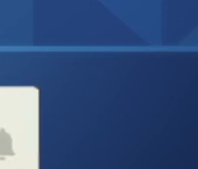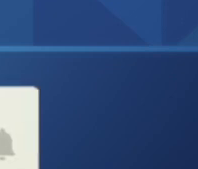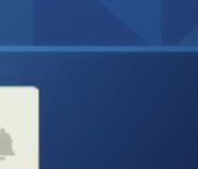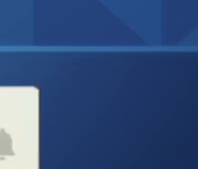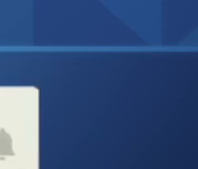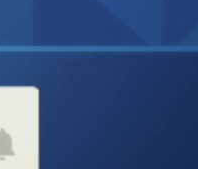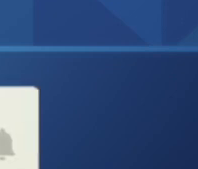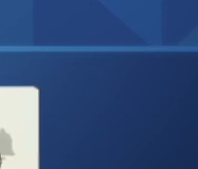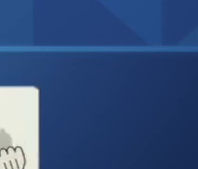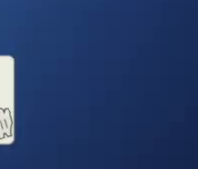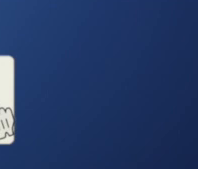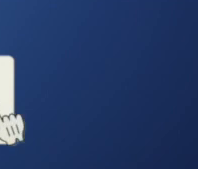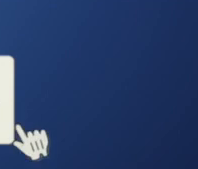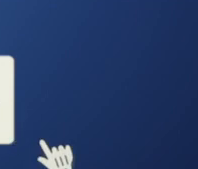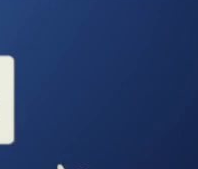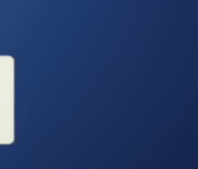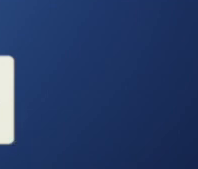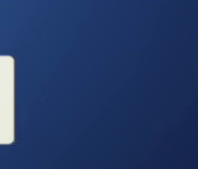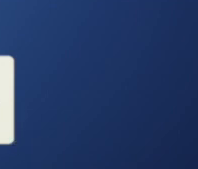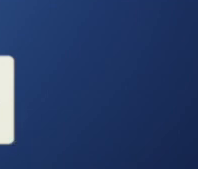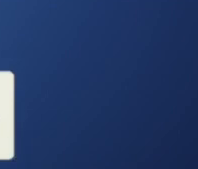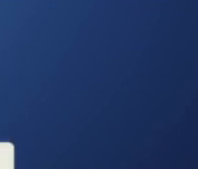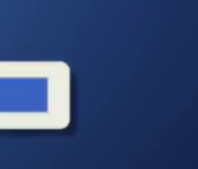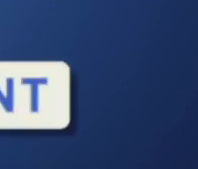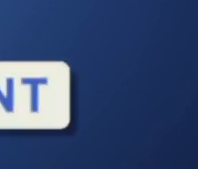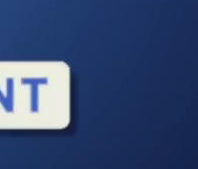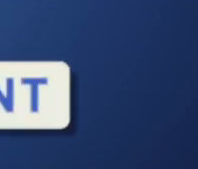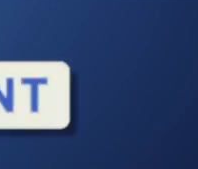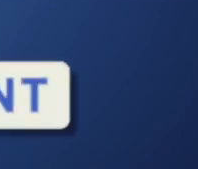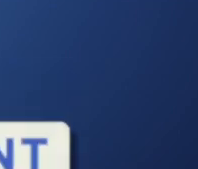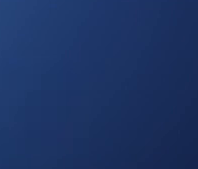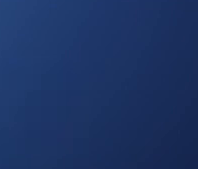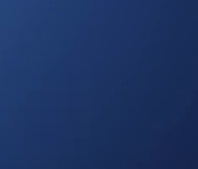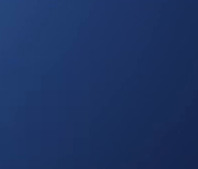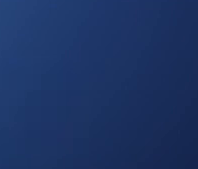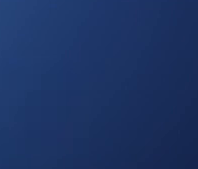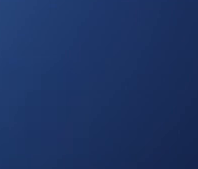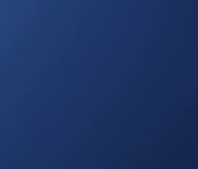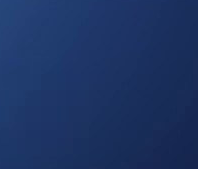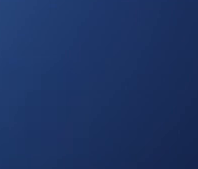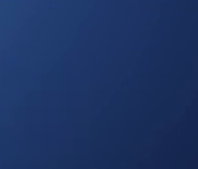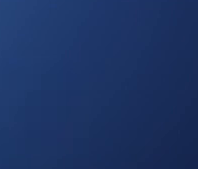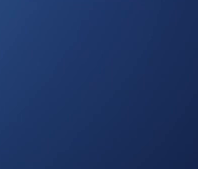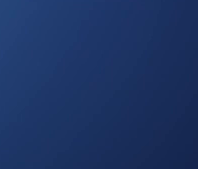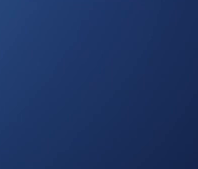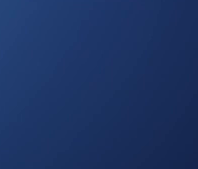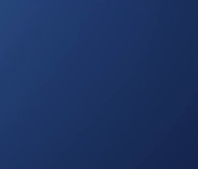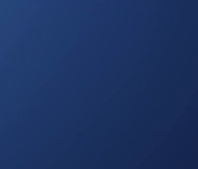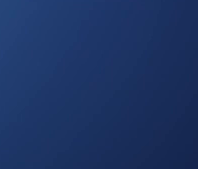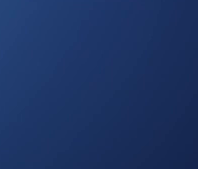faktuais que talua inscreva. No hanehan butang notifikasan, hodifo komentari no fahetutan, bamedeselu.